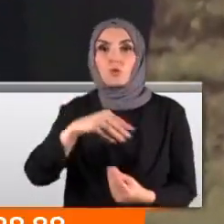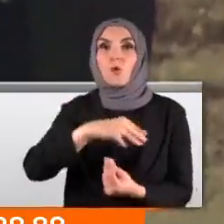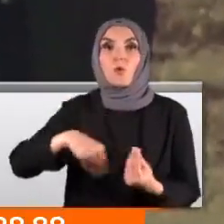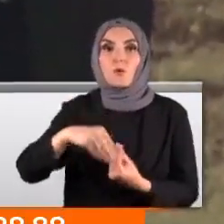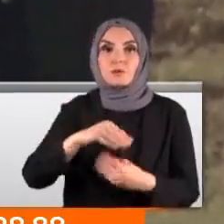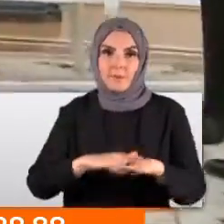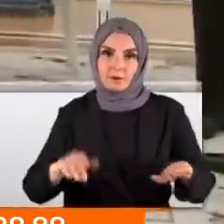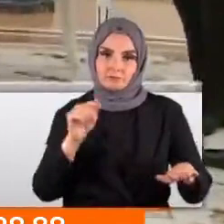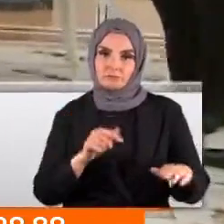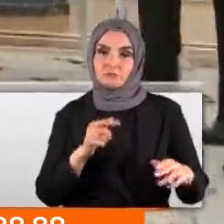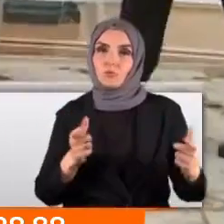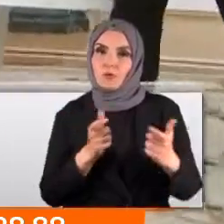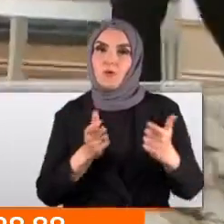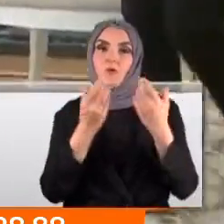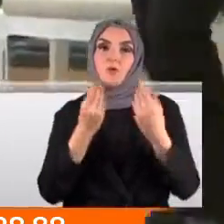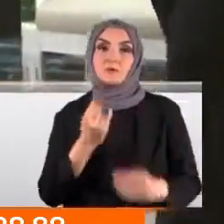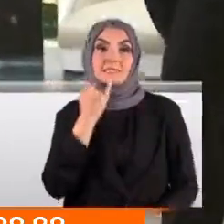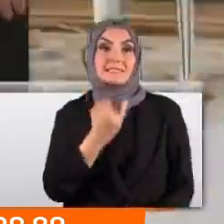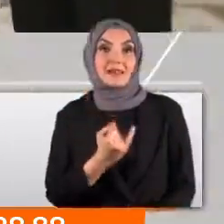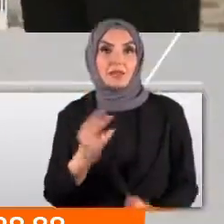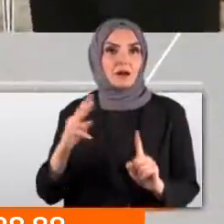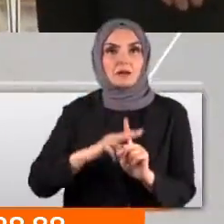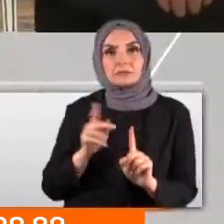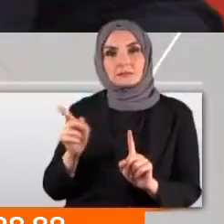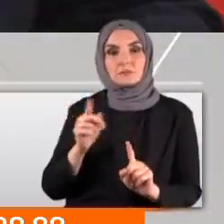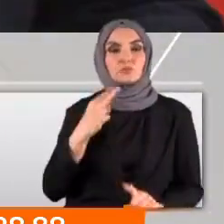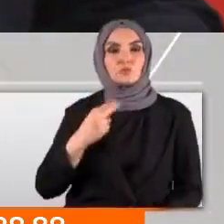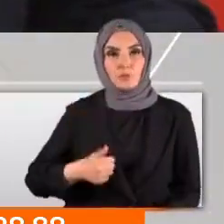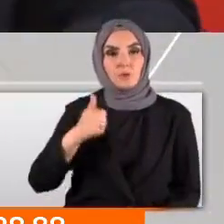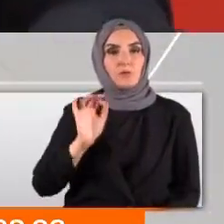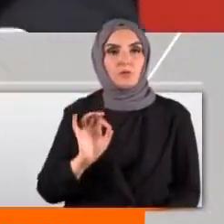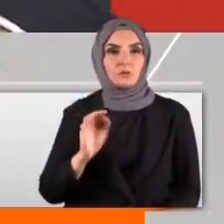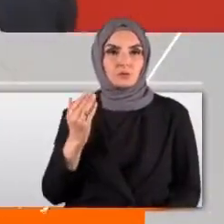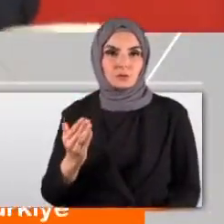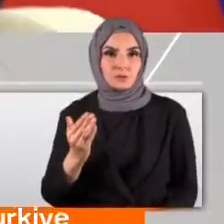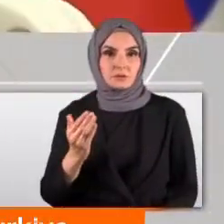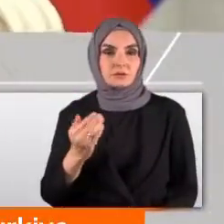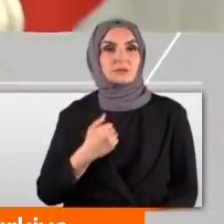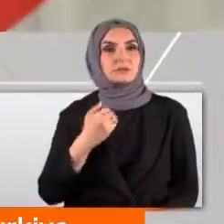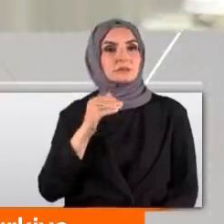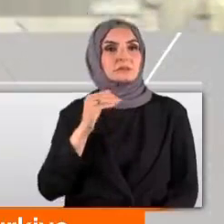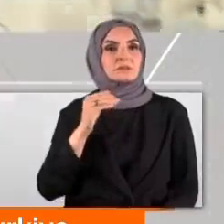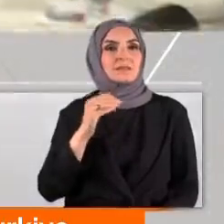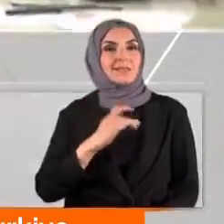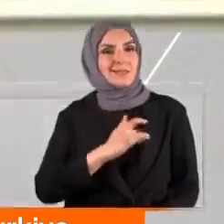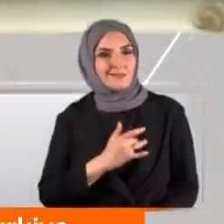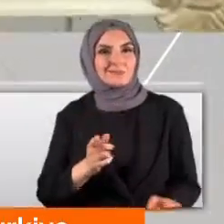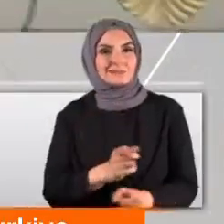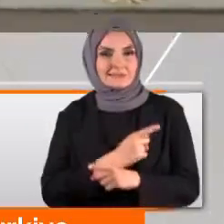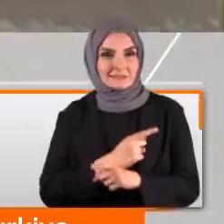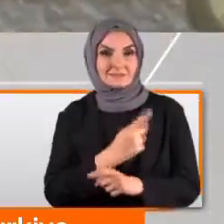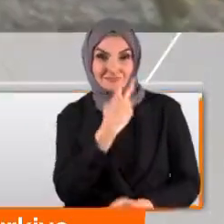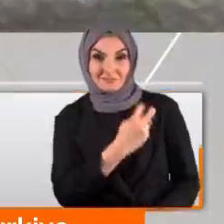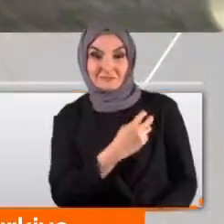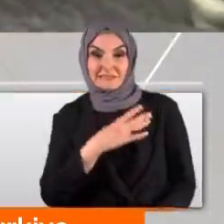Üstelik ziyarete Rusya Devlet Başkanı Putin de katılacak. Müzakere edilecek, tavizler koparmak isteyecekler vesaire. Bir diğer tarafıyla